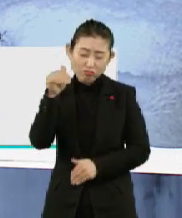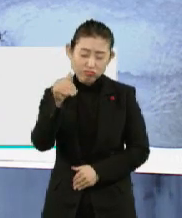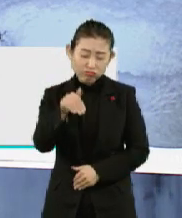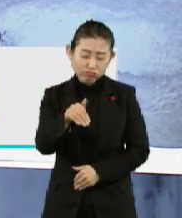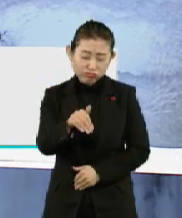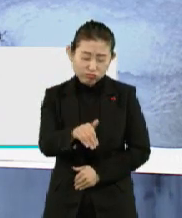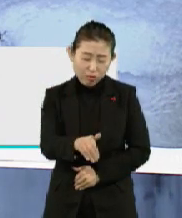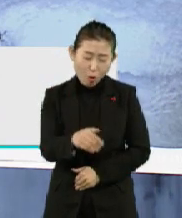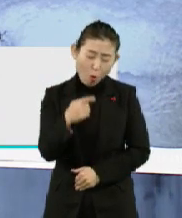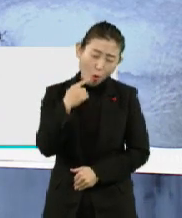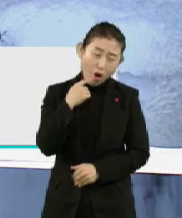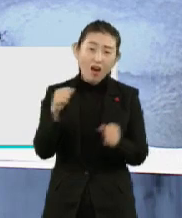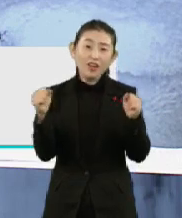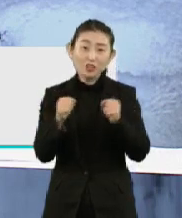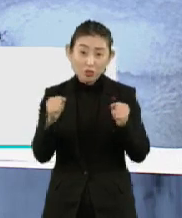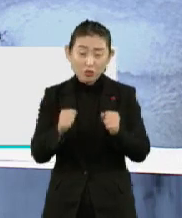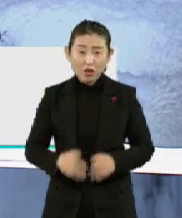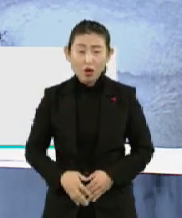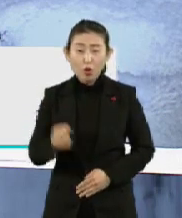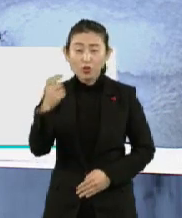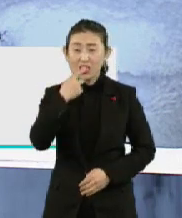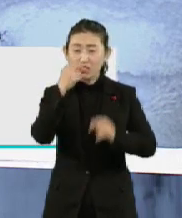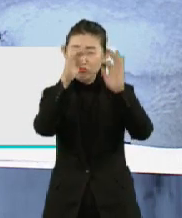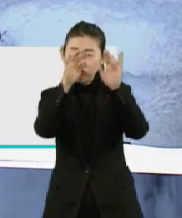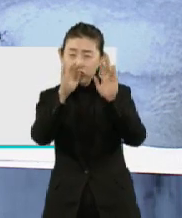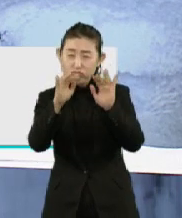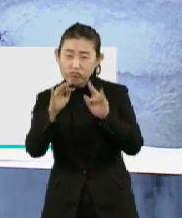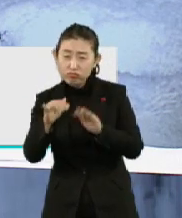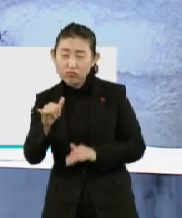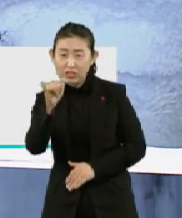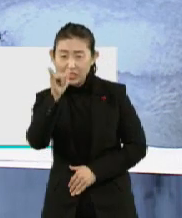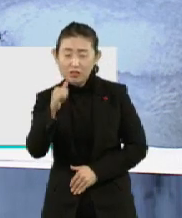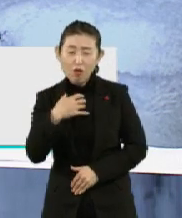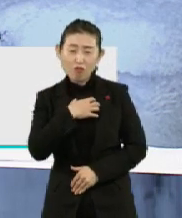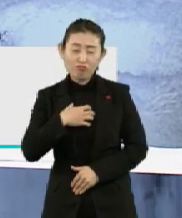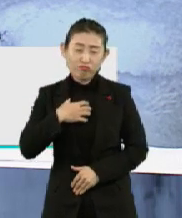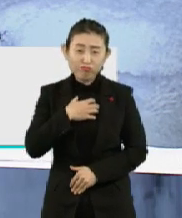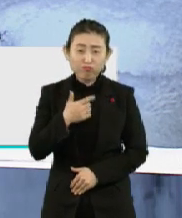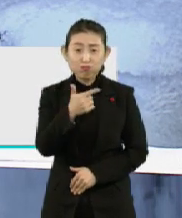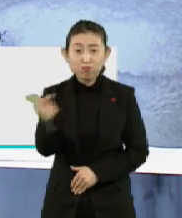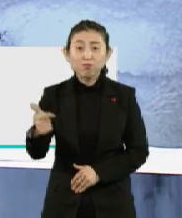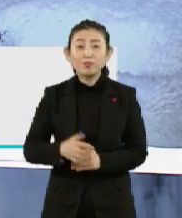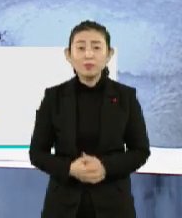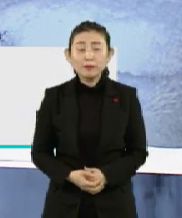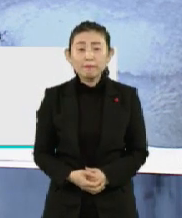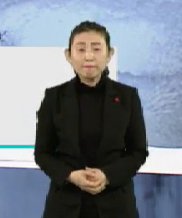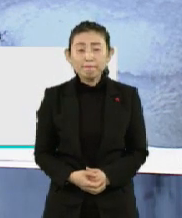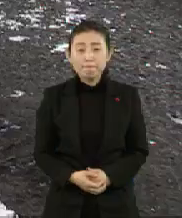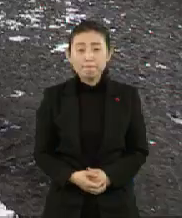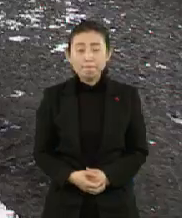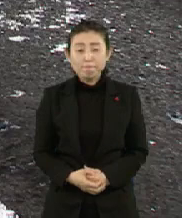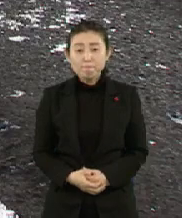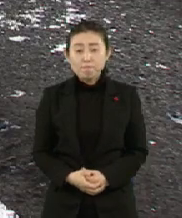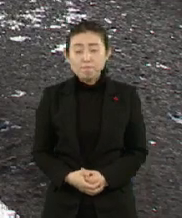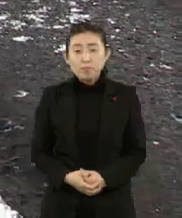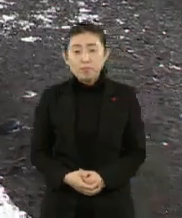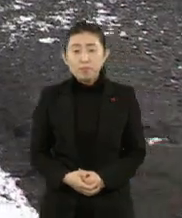떨어져 매우 춥다는데 큰 눈까지 예보돼 있어 우려가 큽니다. 최은호 기자의 보도입니다.